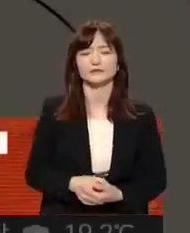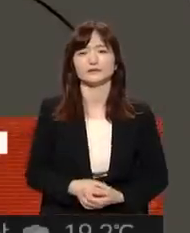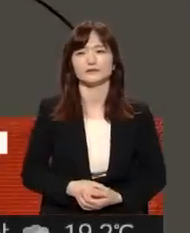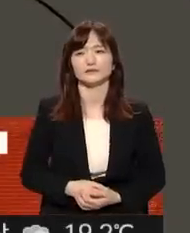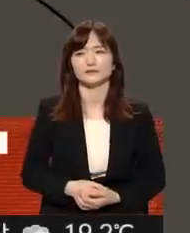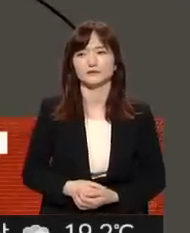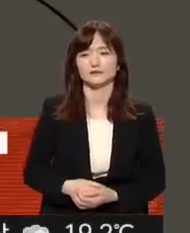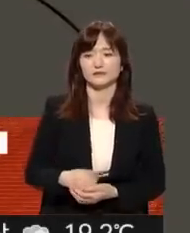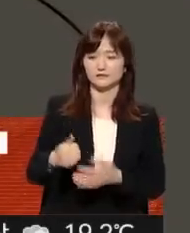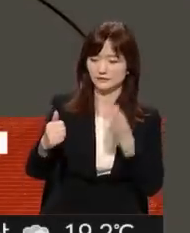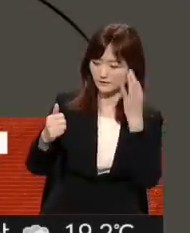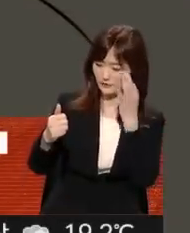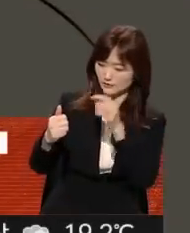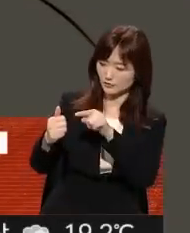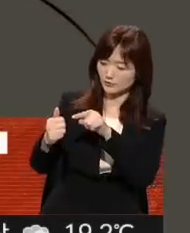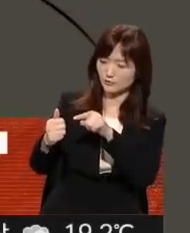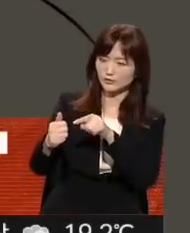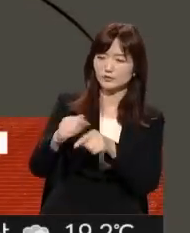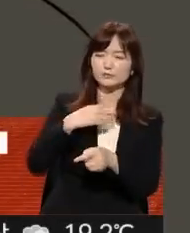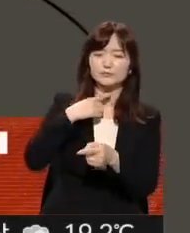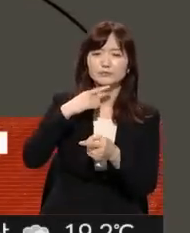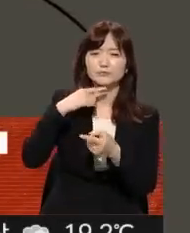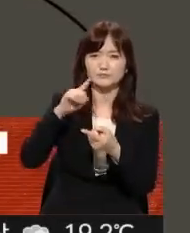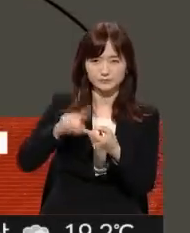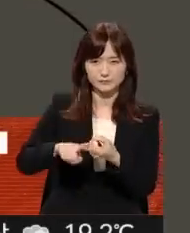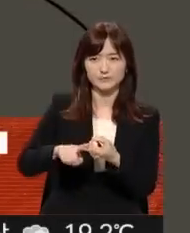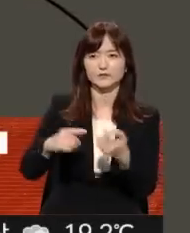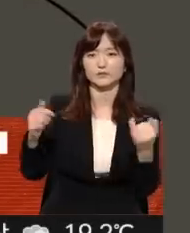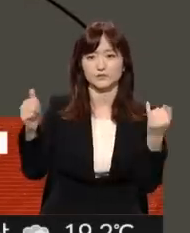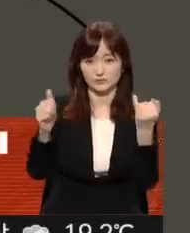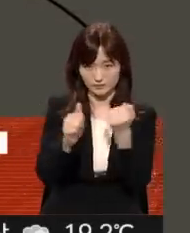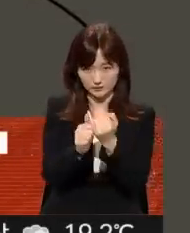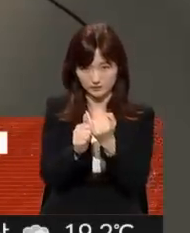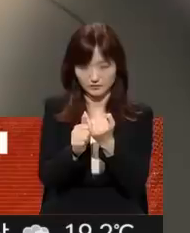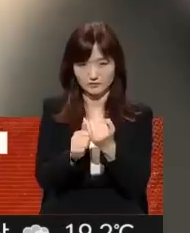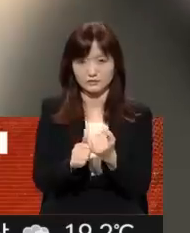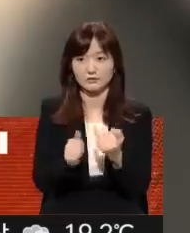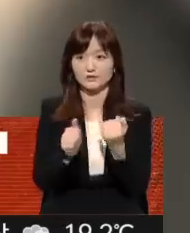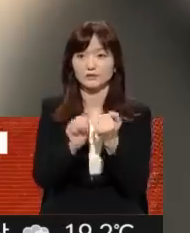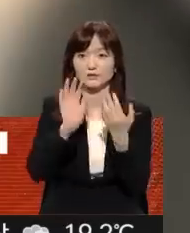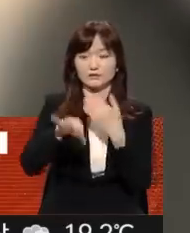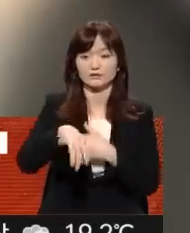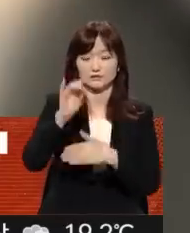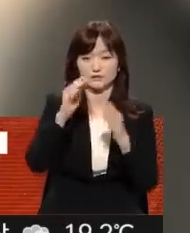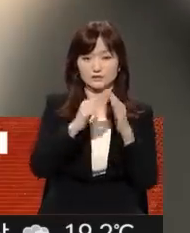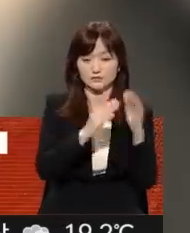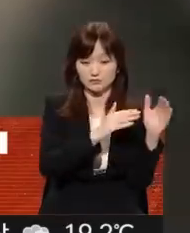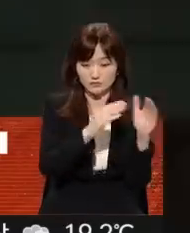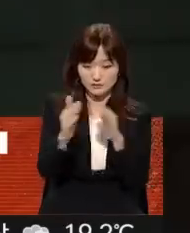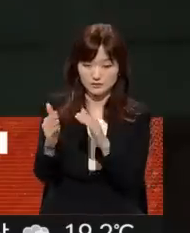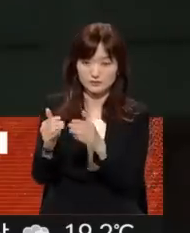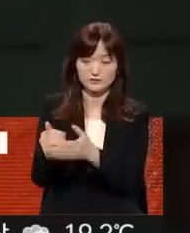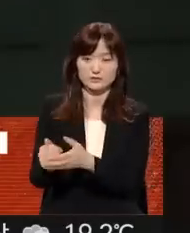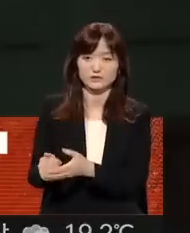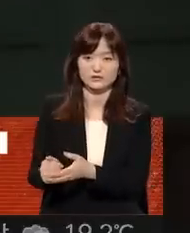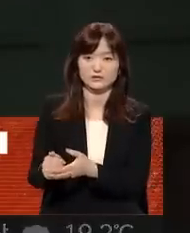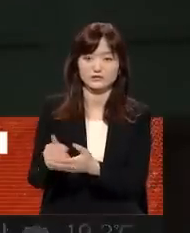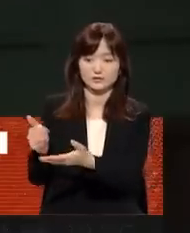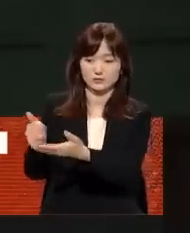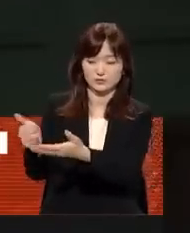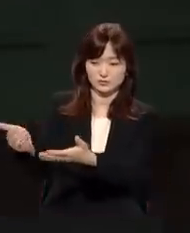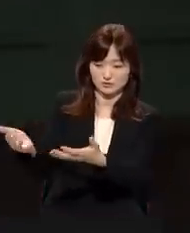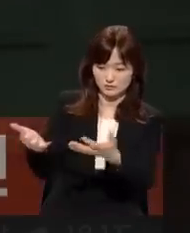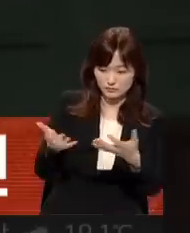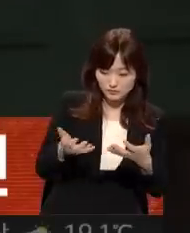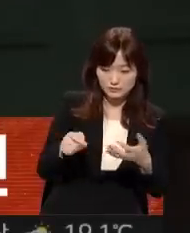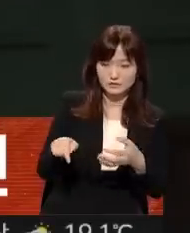그런 모습이 너무 마음에 들었고 곧이어 결혼까지 하게 됐습니다. 그런데 결혼 후에 첫 집들이 때 이 남편이 술을 그야말로 진탕